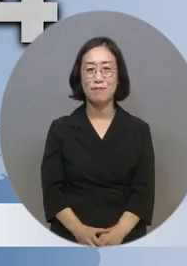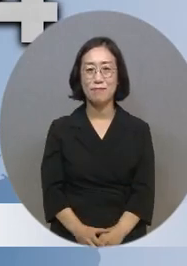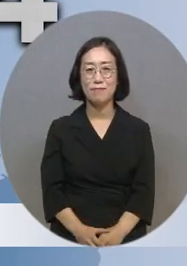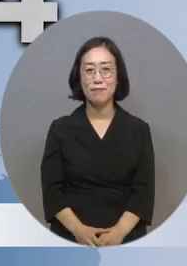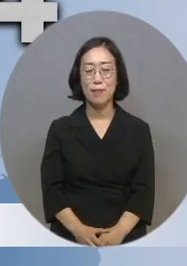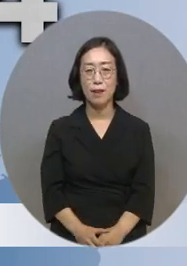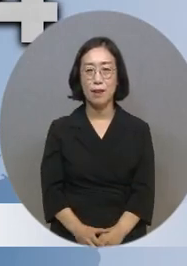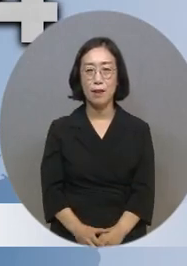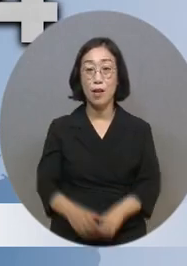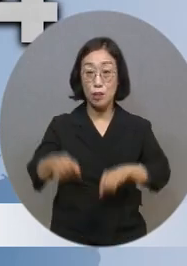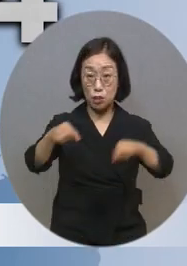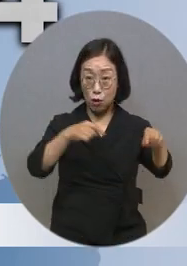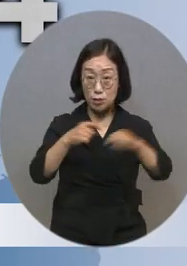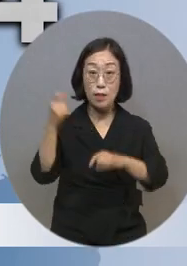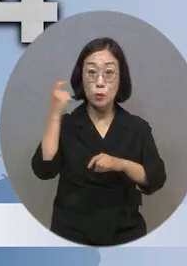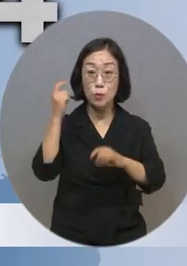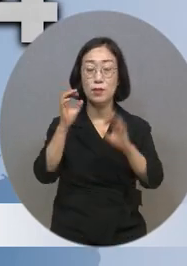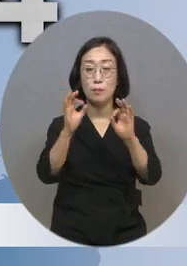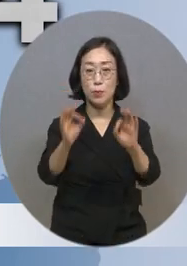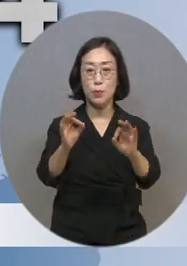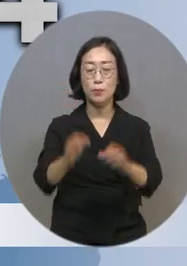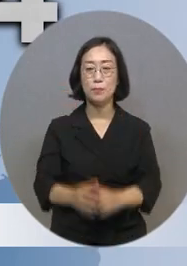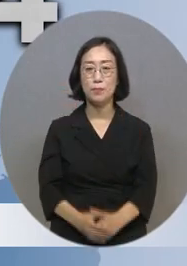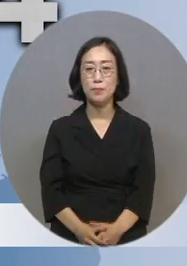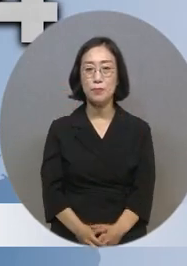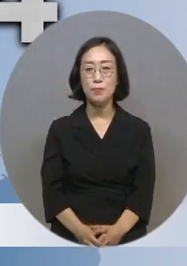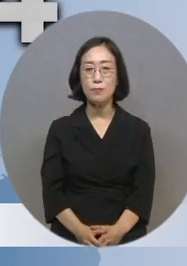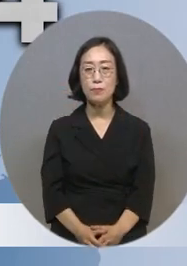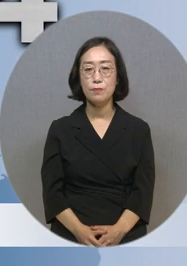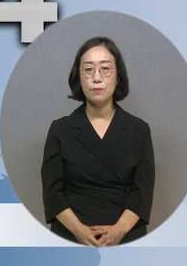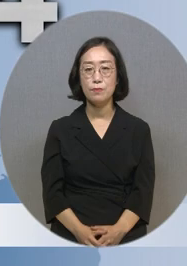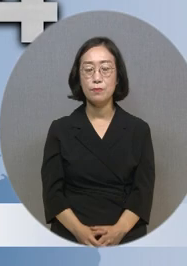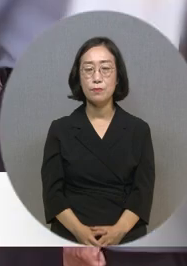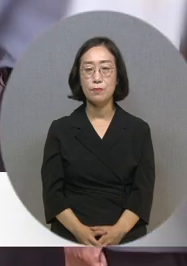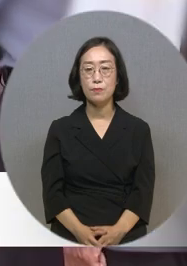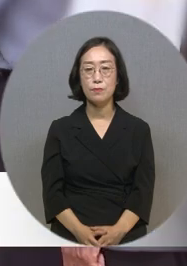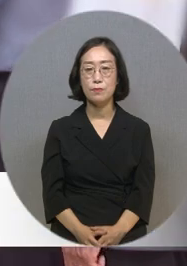이어서 복지계 정책 소식 만나보겠습니다.